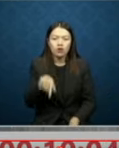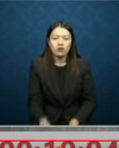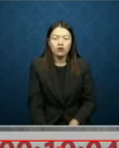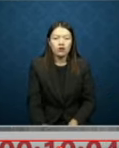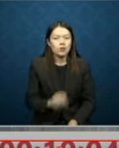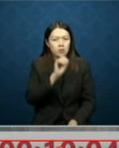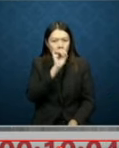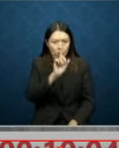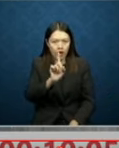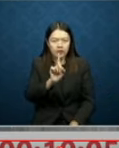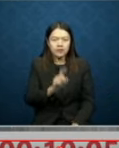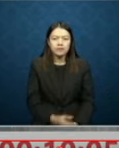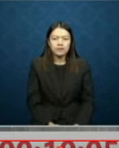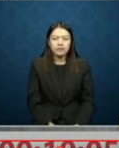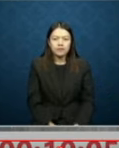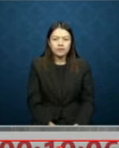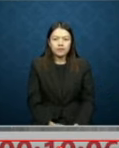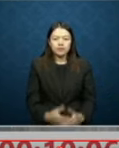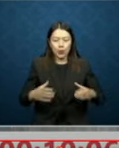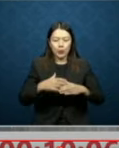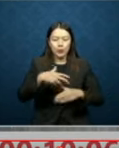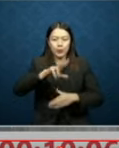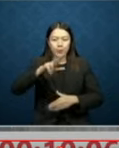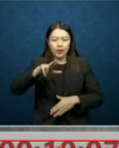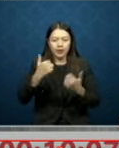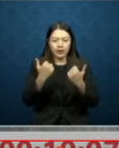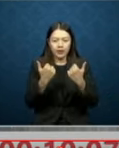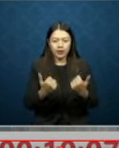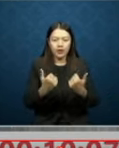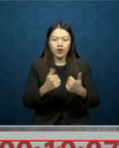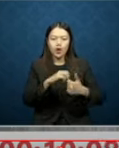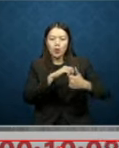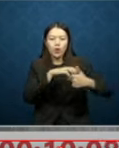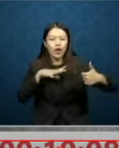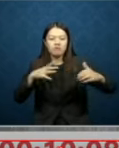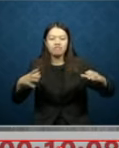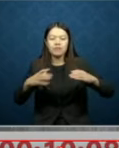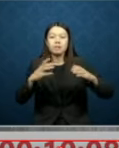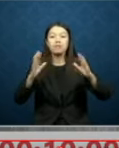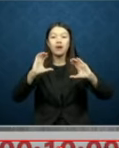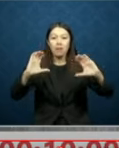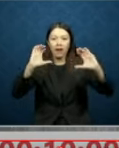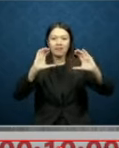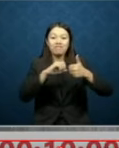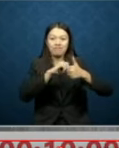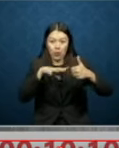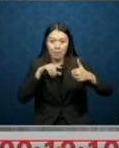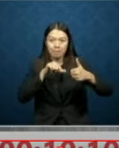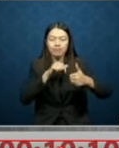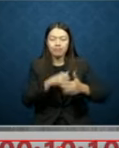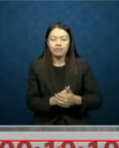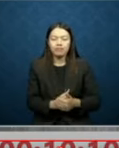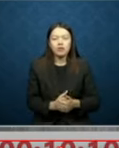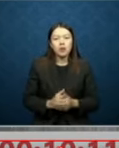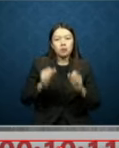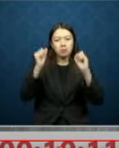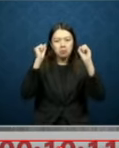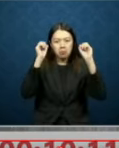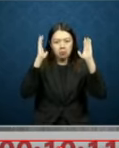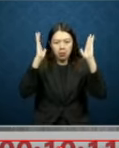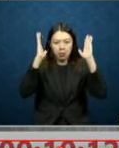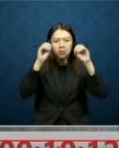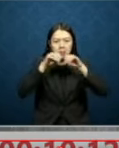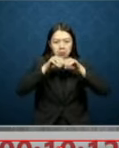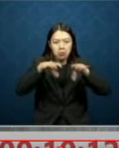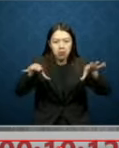ขาบอกว่าอย่างนี้นะครับพรรคเพื่อไทยปัจจุบันเป็นแกนนำจัดตั้งรัฐบาลนะครับได้ประกาศนโยบายเกี่ยวกับการกระตุ้นเศรษฐ